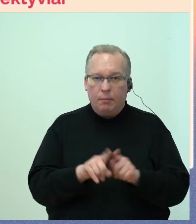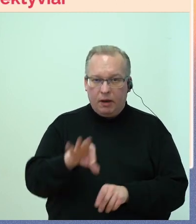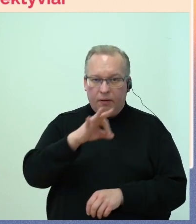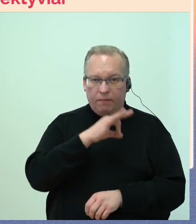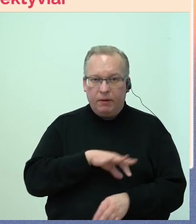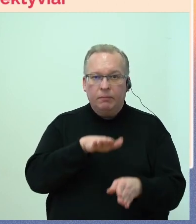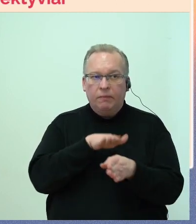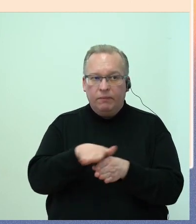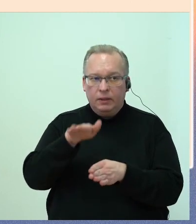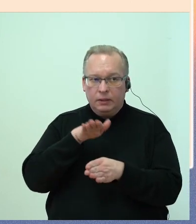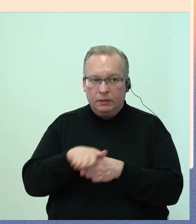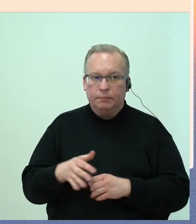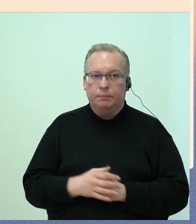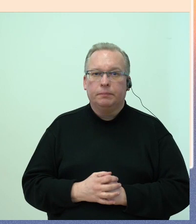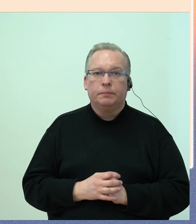efektyviai įgyvendinti.